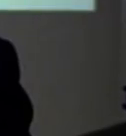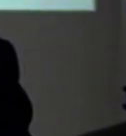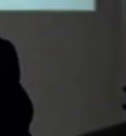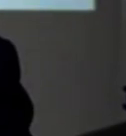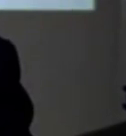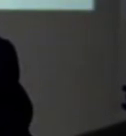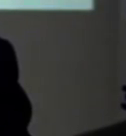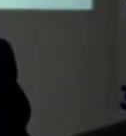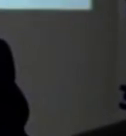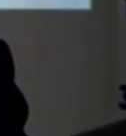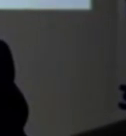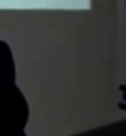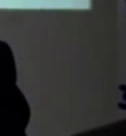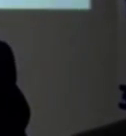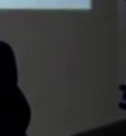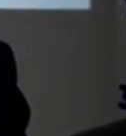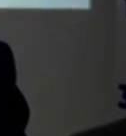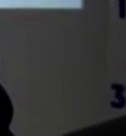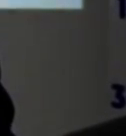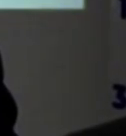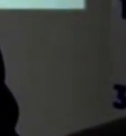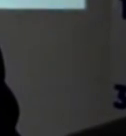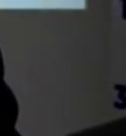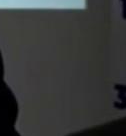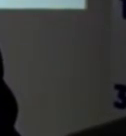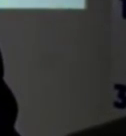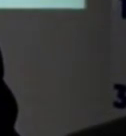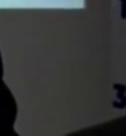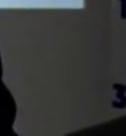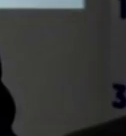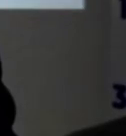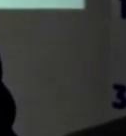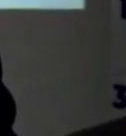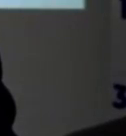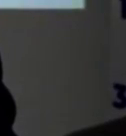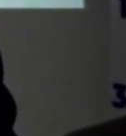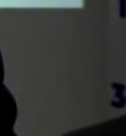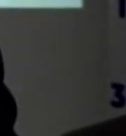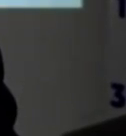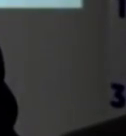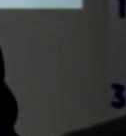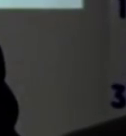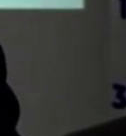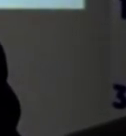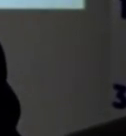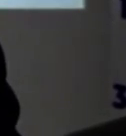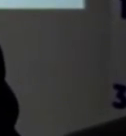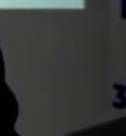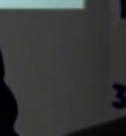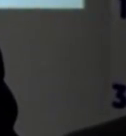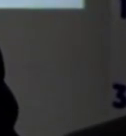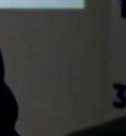plan d'accélération de la transformation, le PAT. La politique nationale de l'évaluation doit permettre